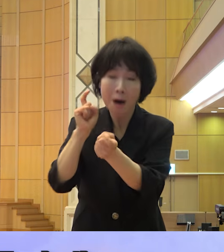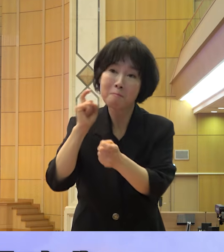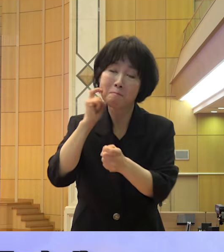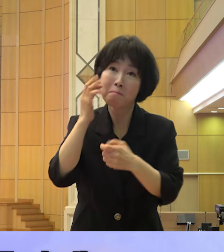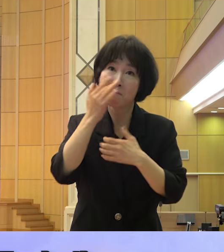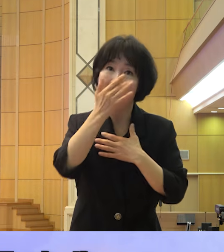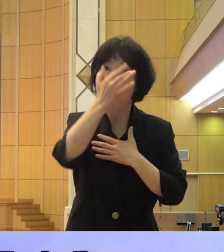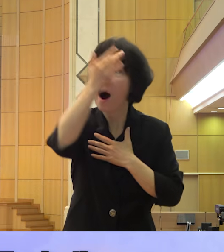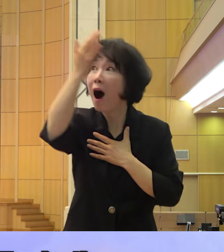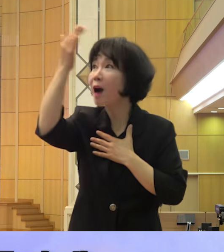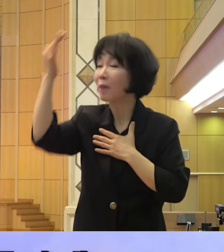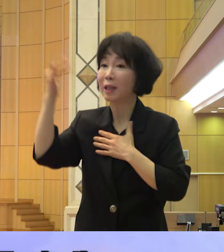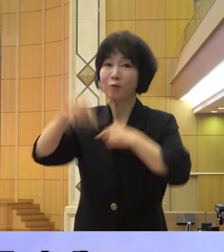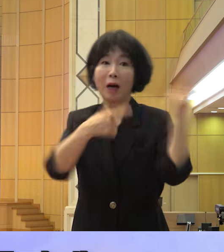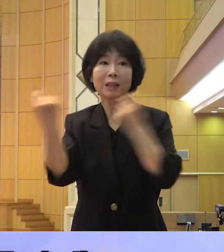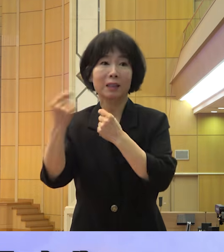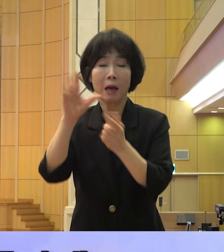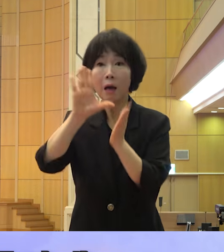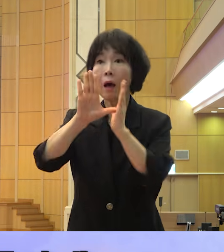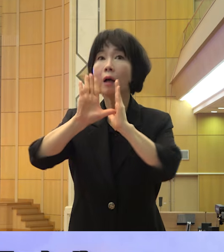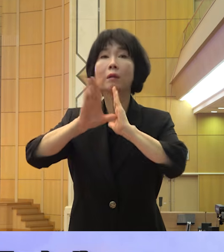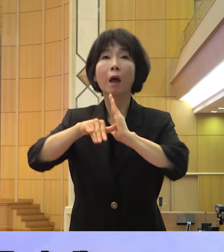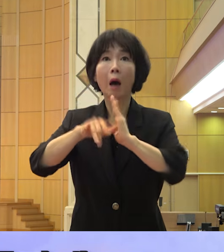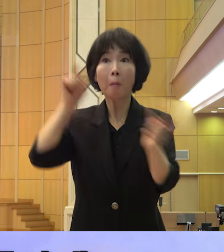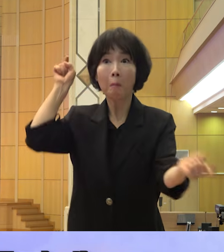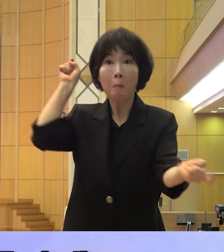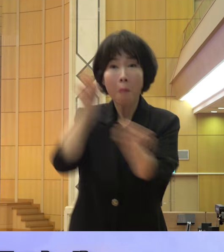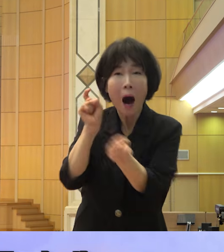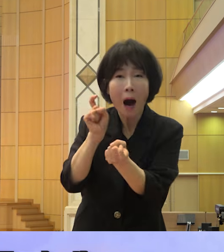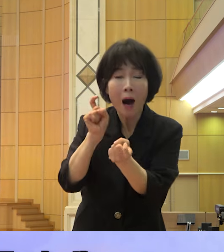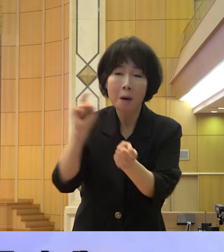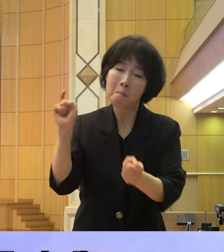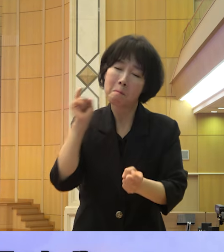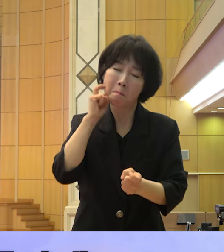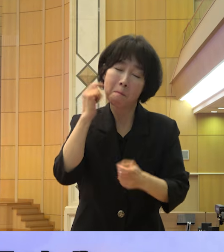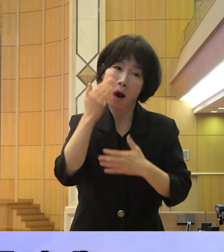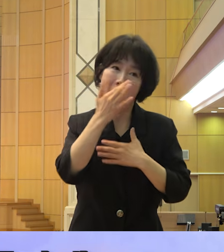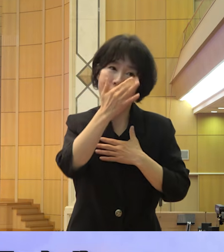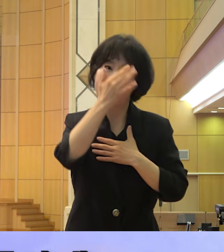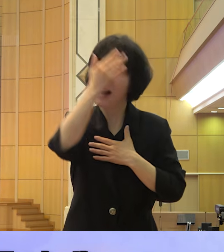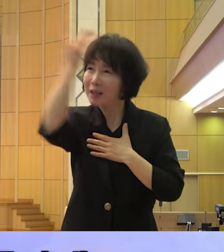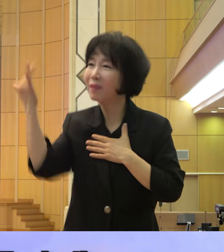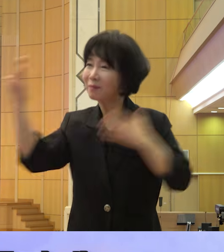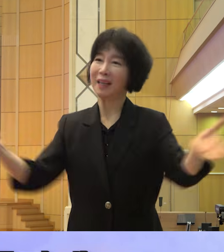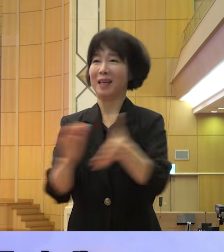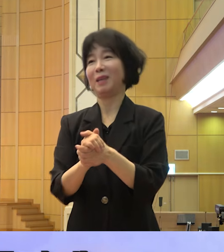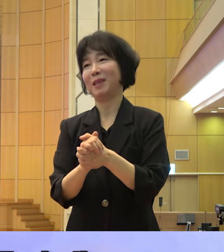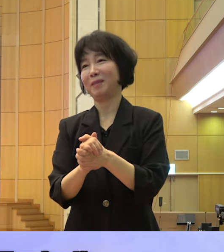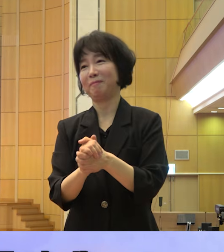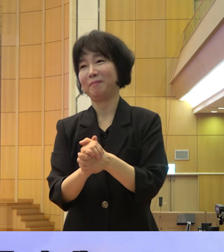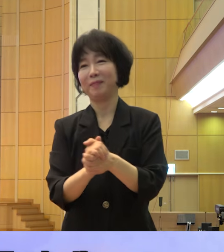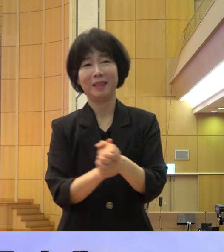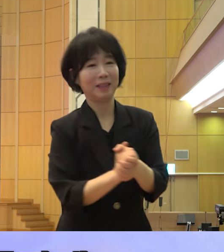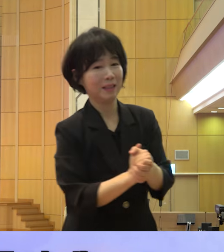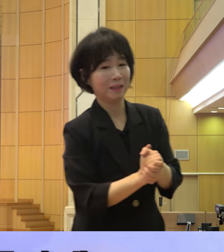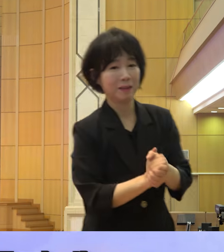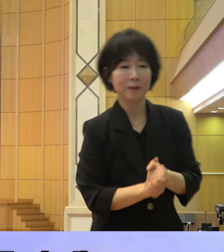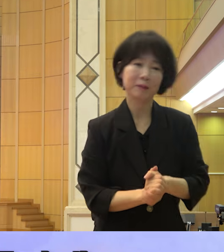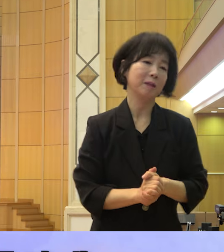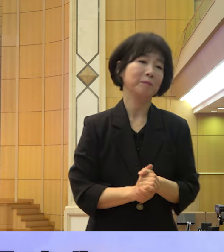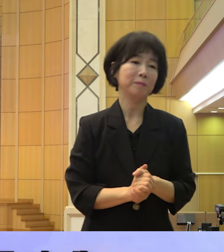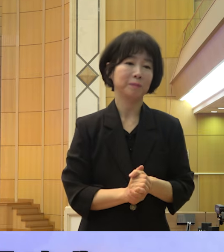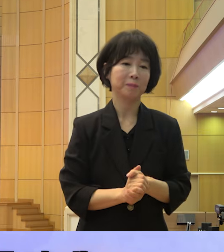아름답게. 다시 한번 때를 따라 아름답게. 아멘.